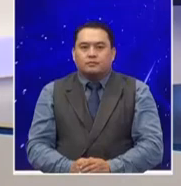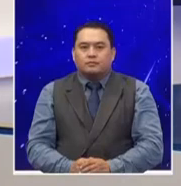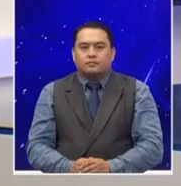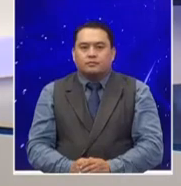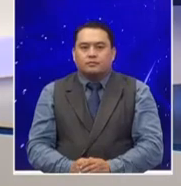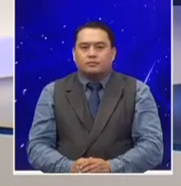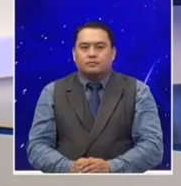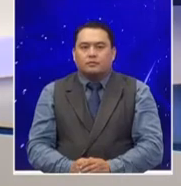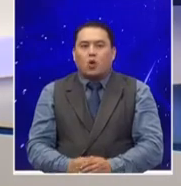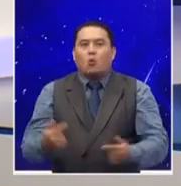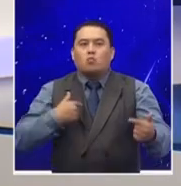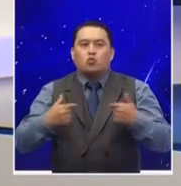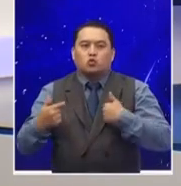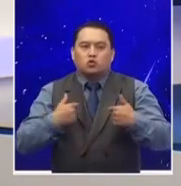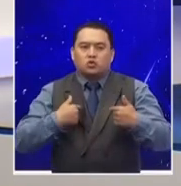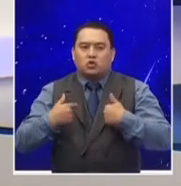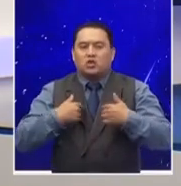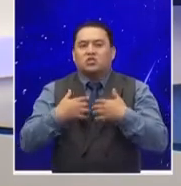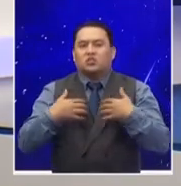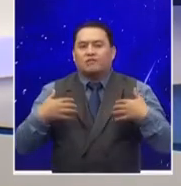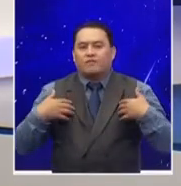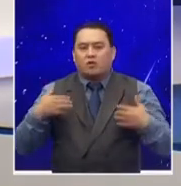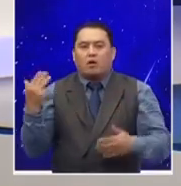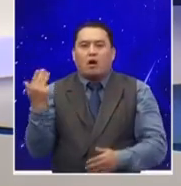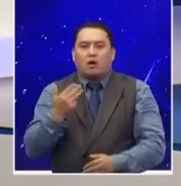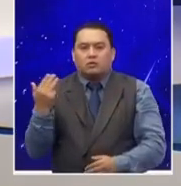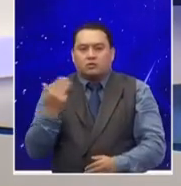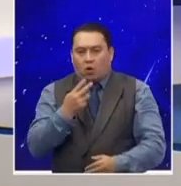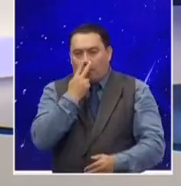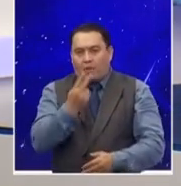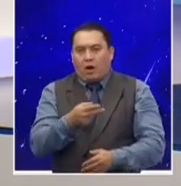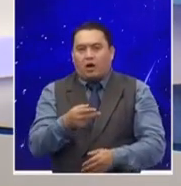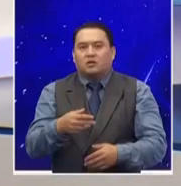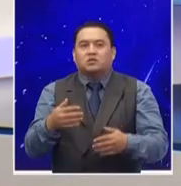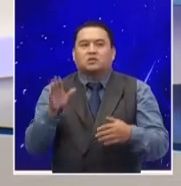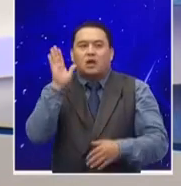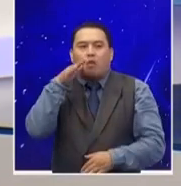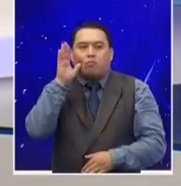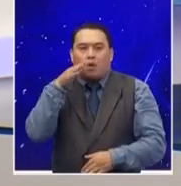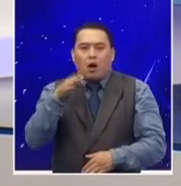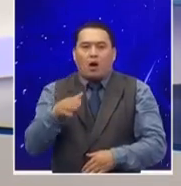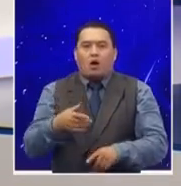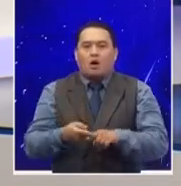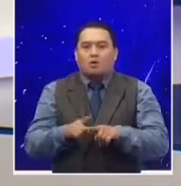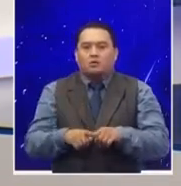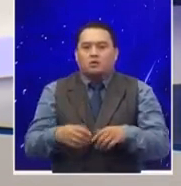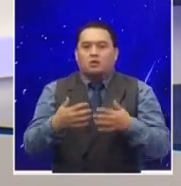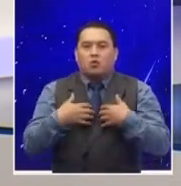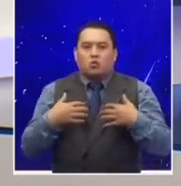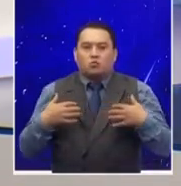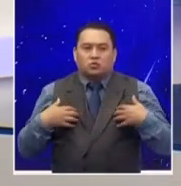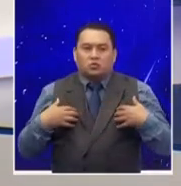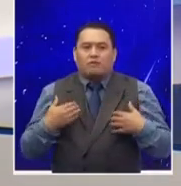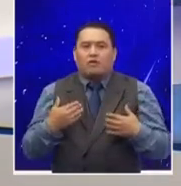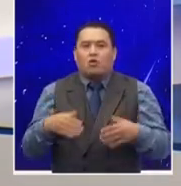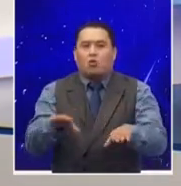Видео мучений животного сняли жители Актау. В объектив попала отравленная собака, которая билась в предсмертных